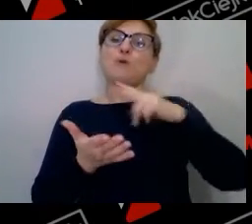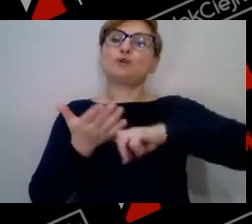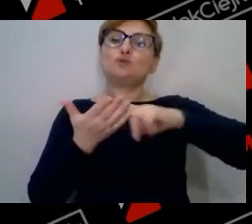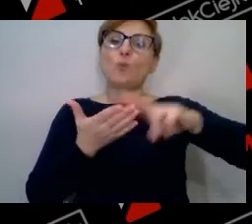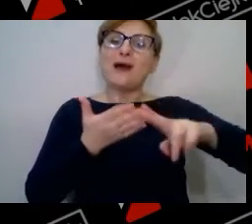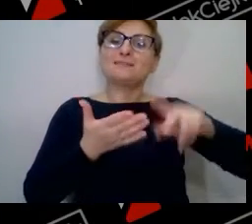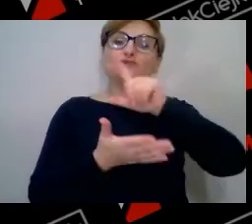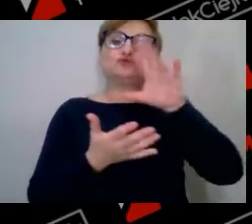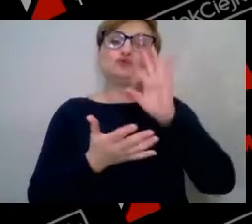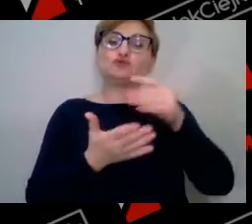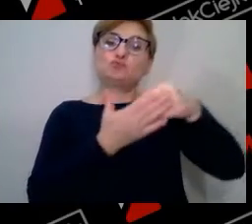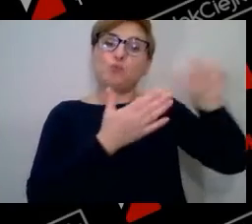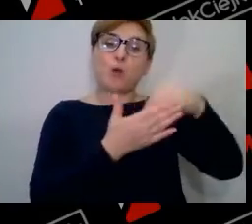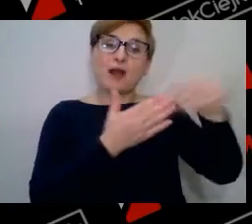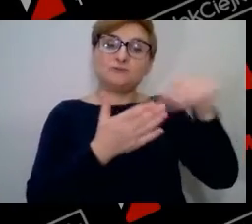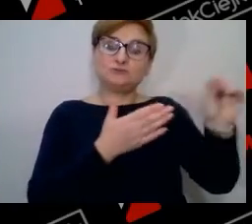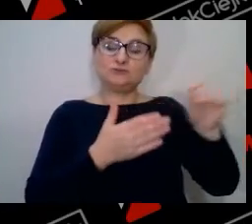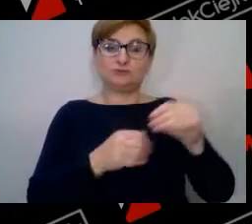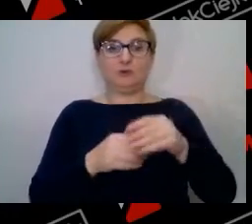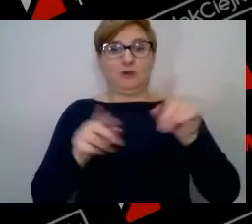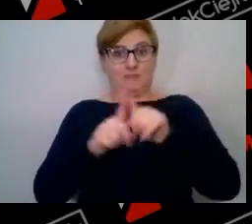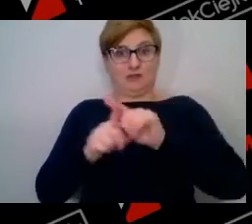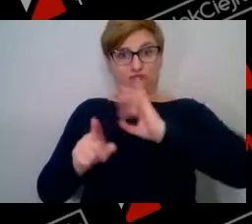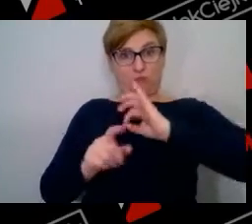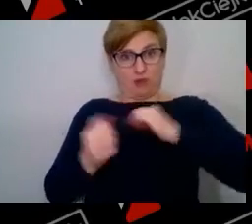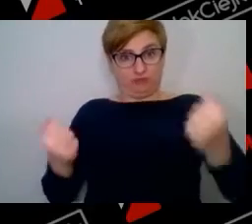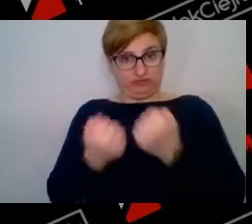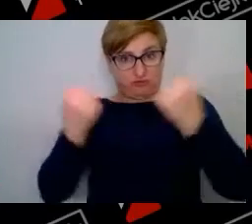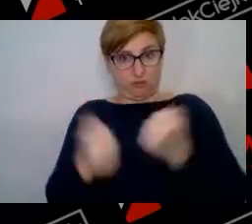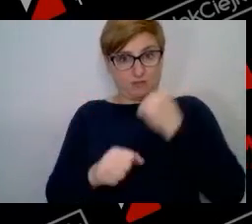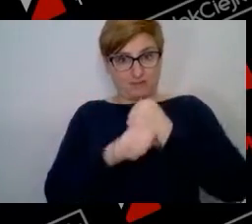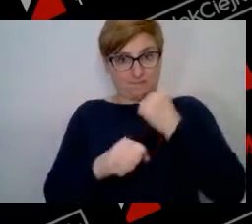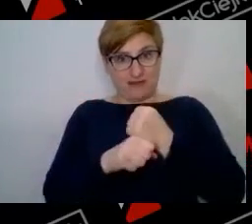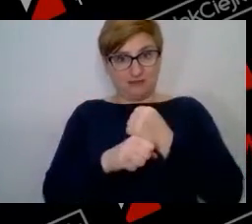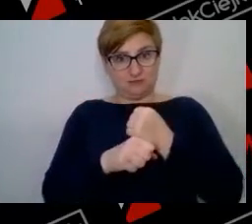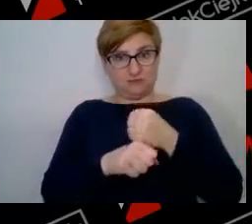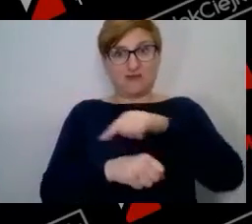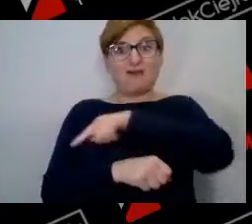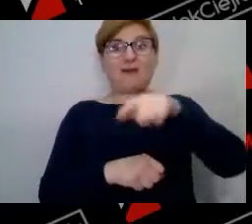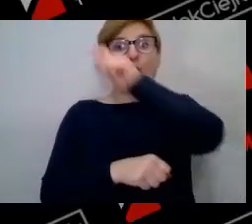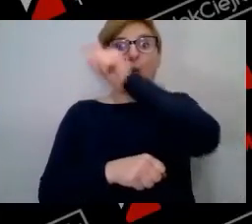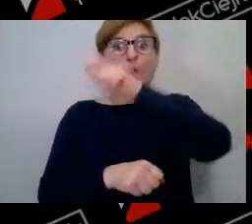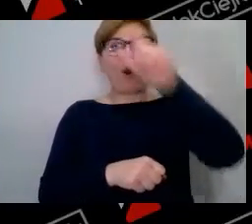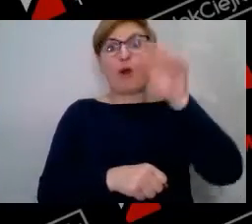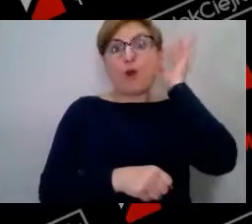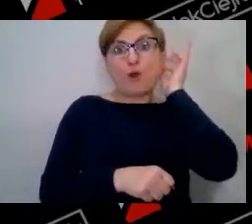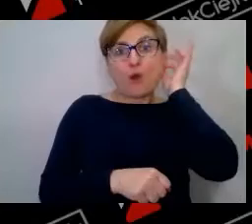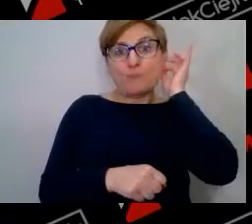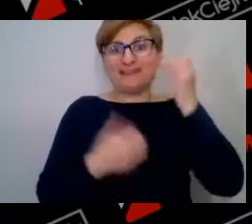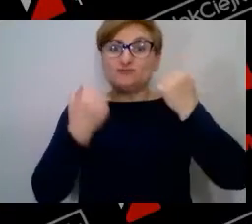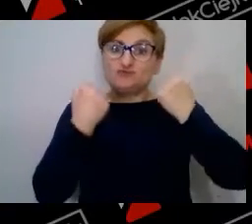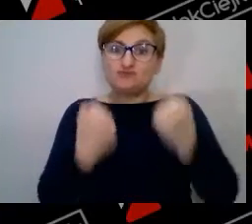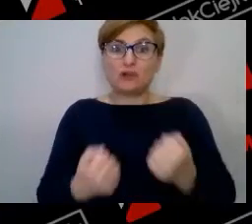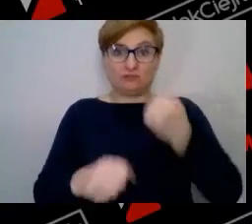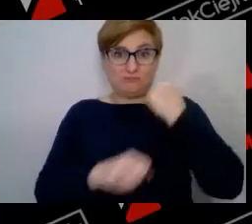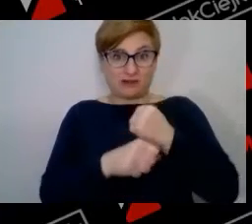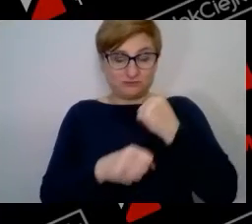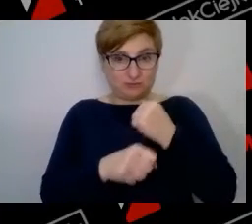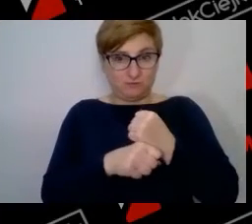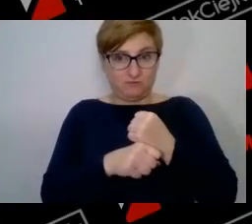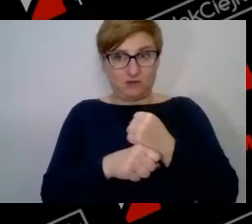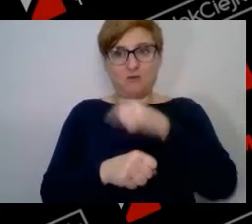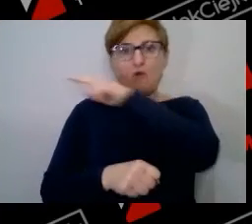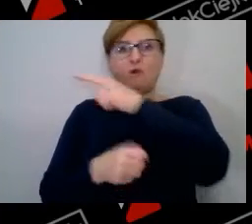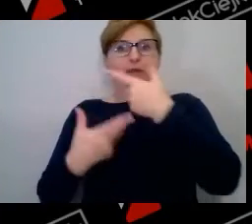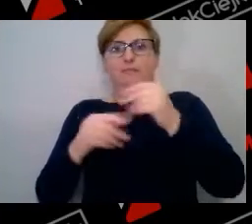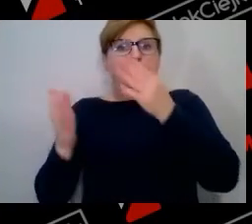do zaangażowania w pracę. Kobiety ciężko pracowały, a teraz zamiast przygotowywać się do porodu,